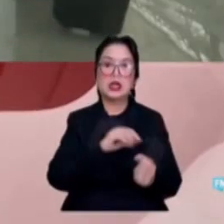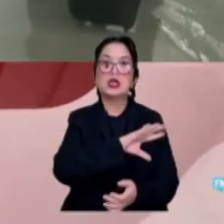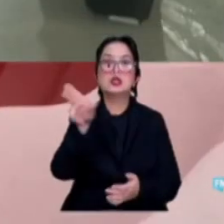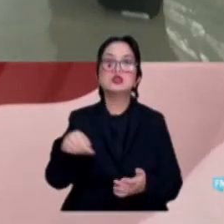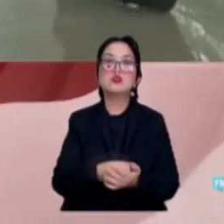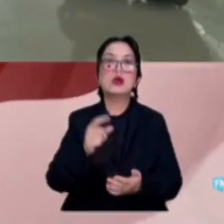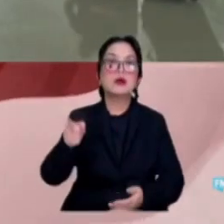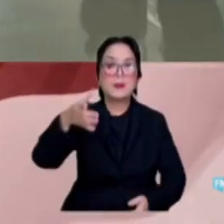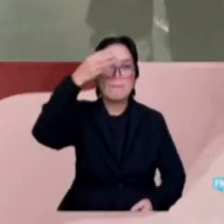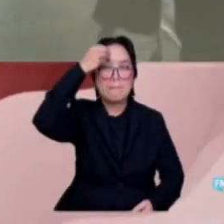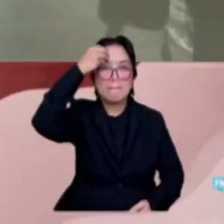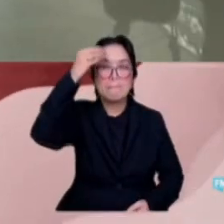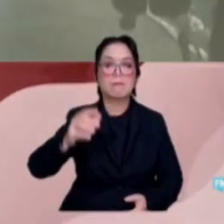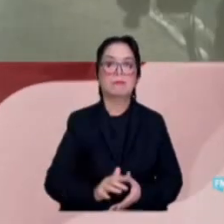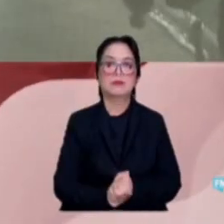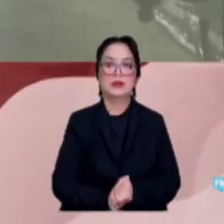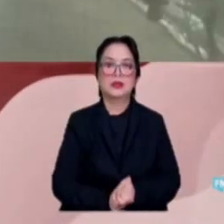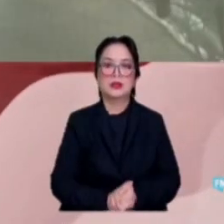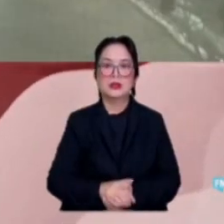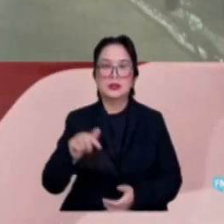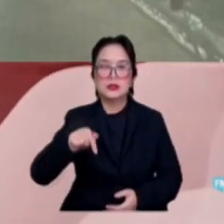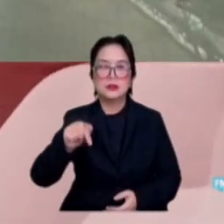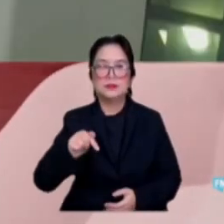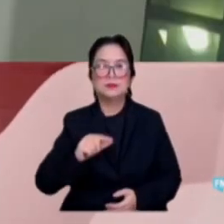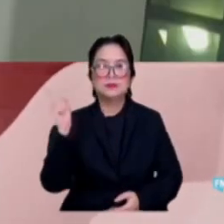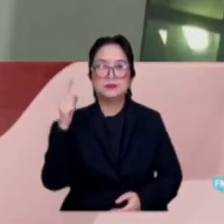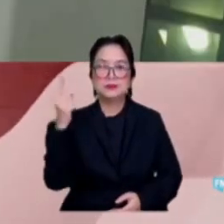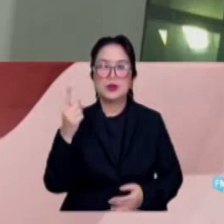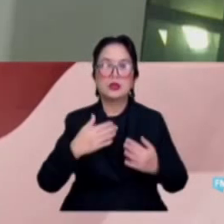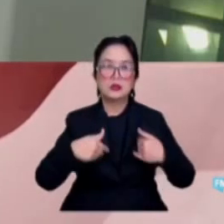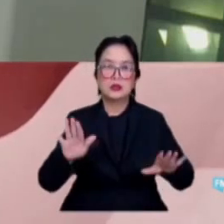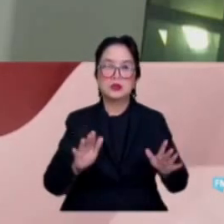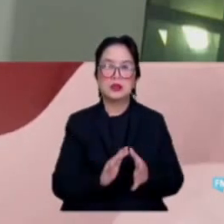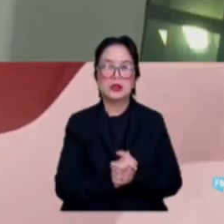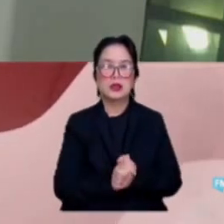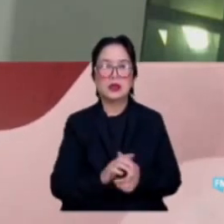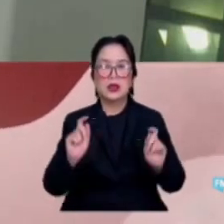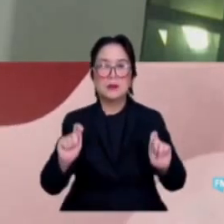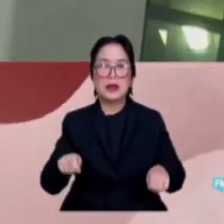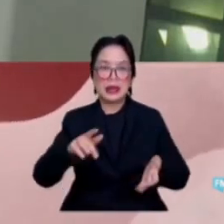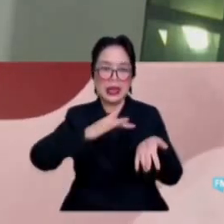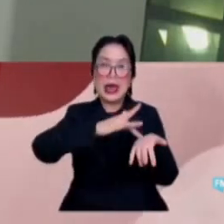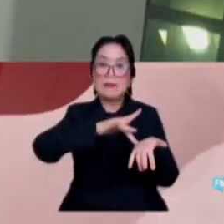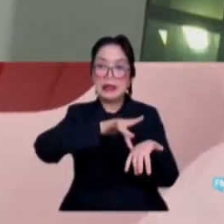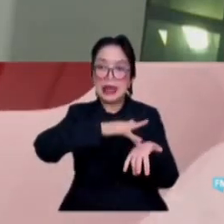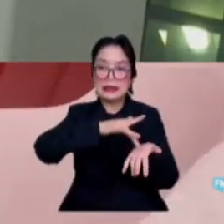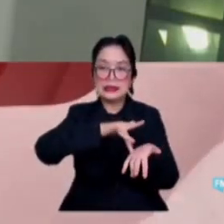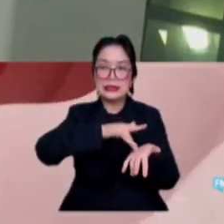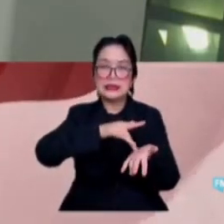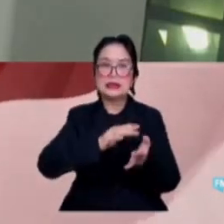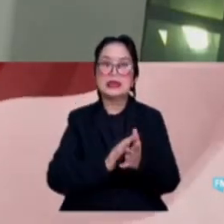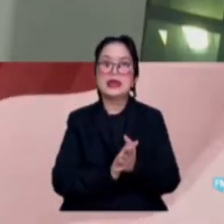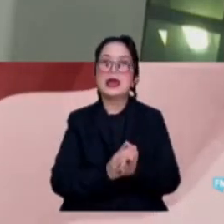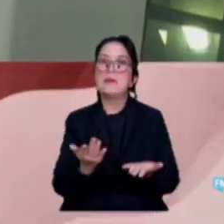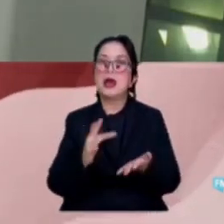kemudian ini intinya sekarang ini kan pemerintah sudah menggunakan aplikasi ya satu kita